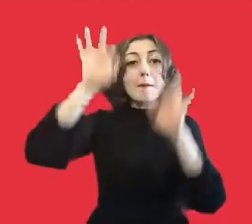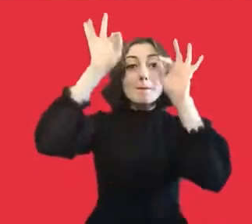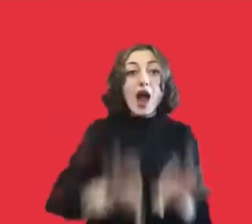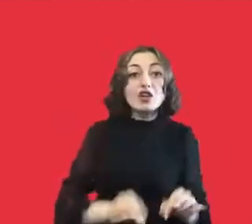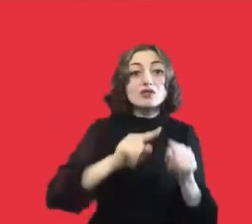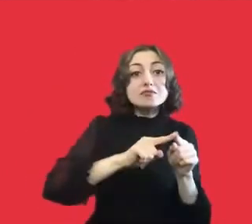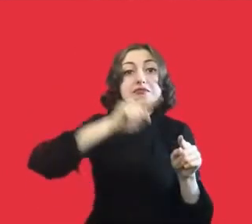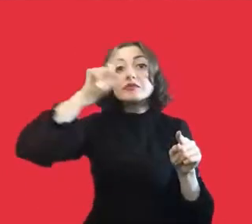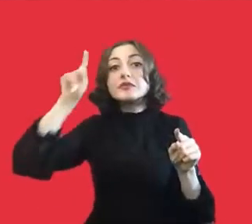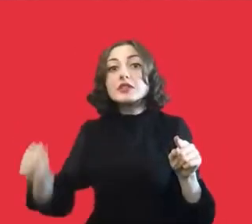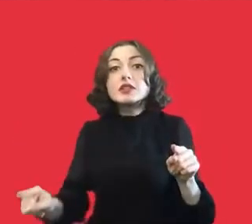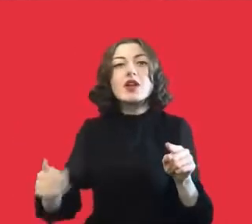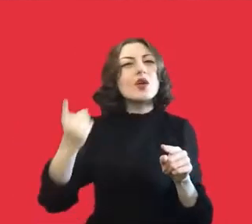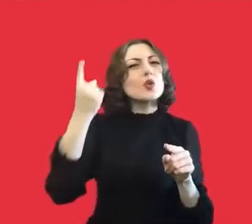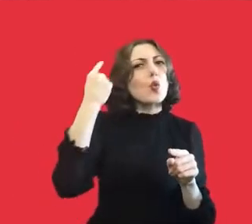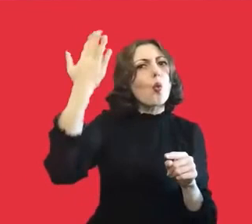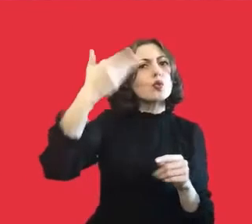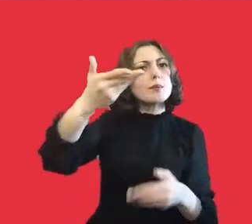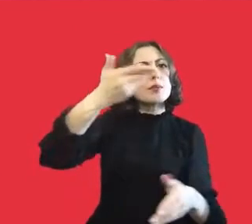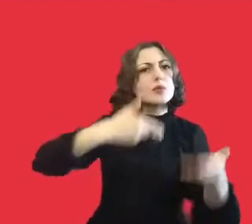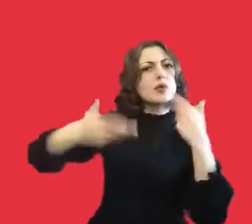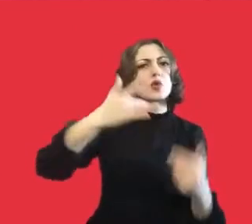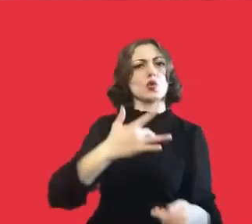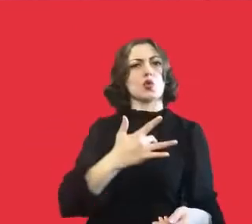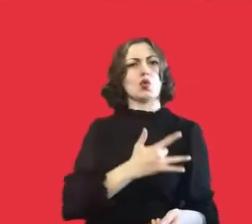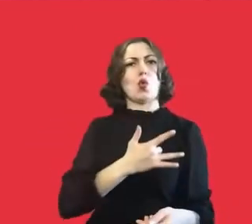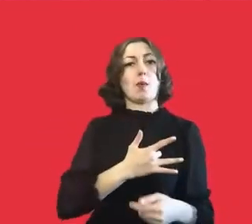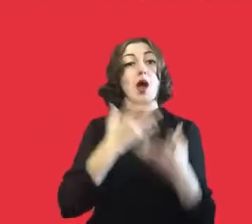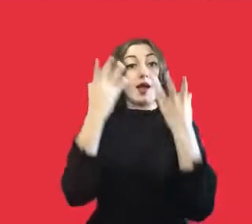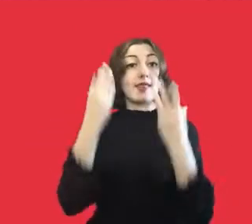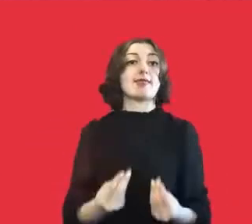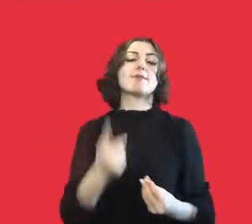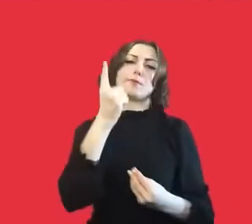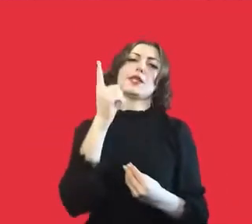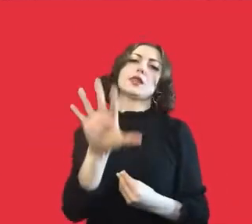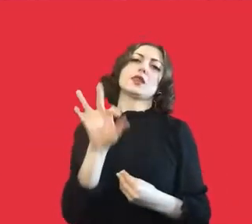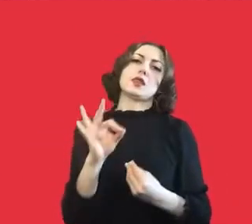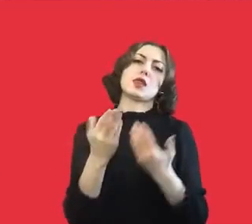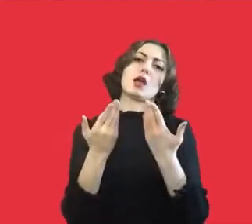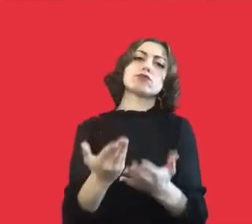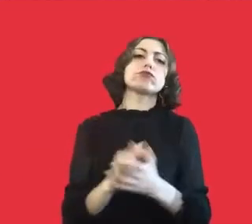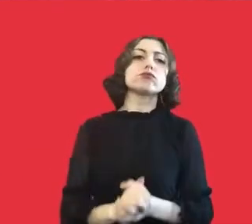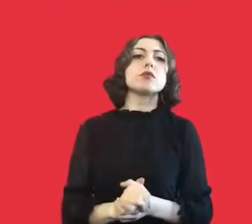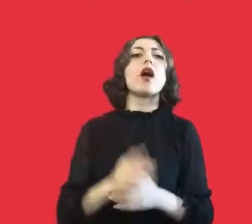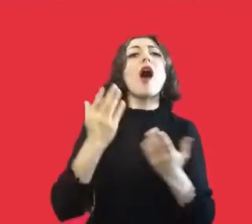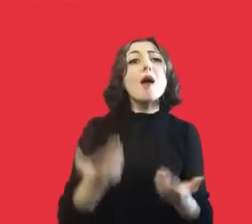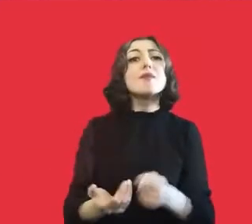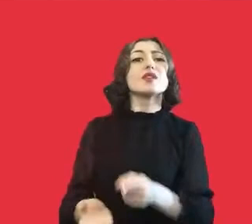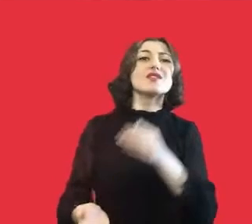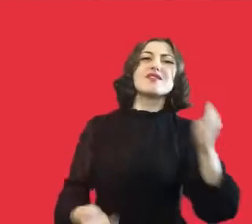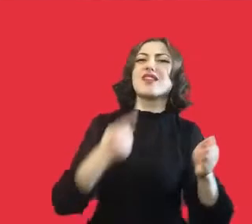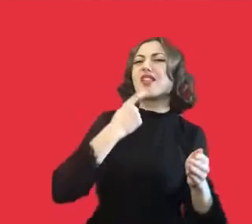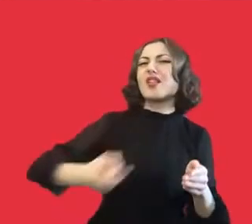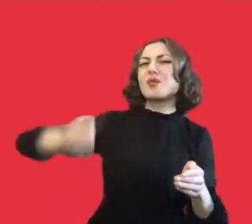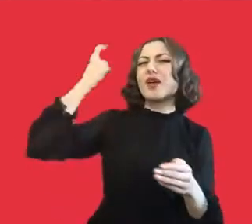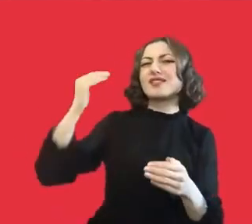da dün belirttiniz, dediniz ki gönüllü olmak bir tercih elbette. Ama bir taraftan da bize geçmişimizden gelen bir miras,